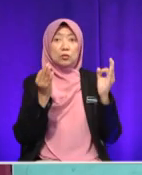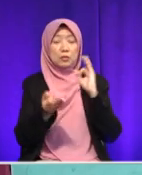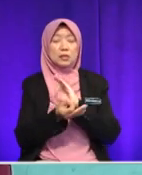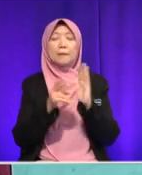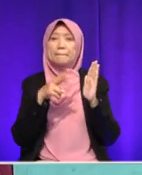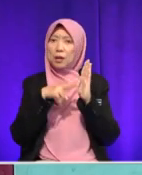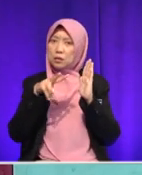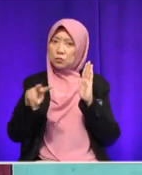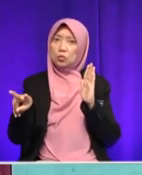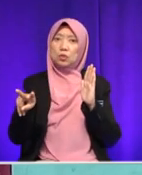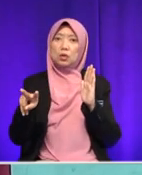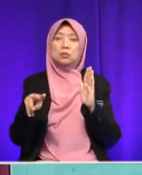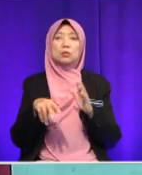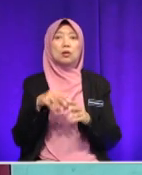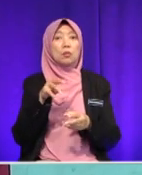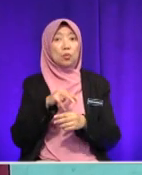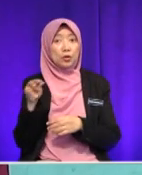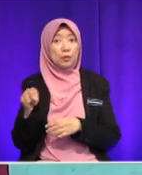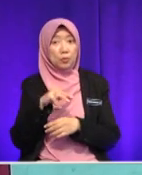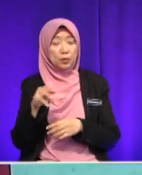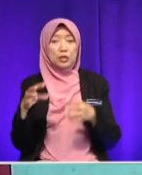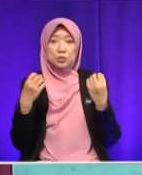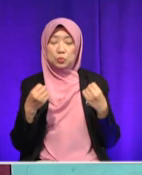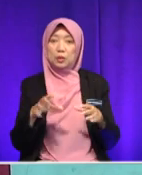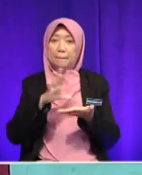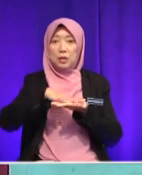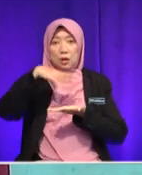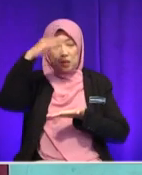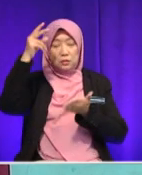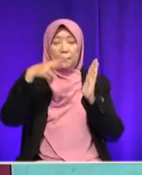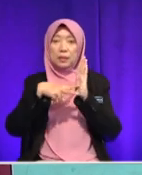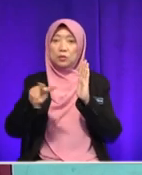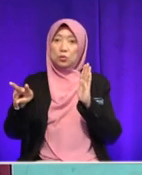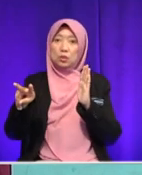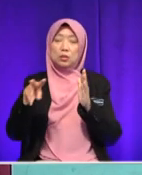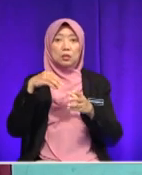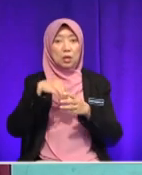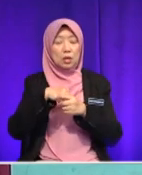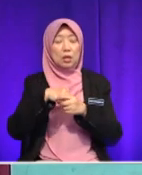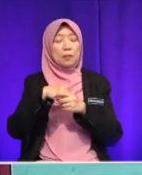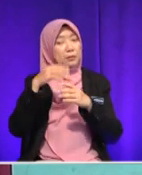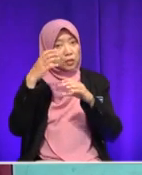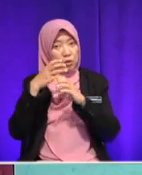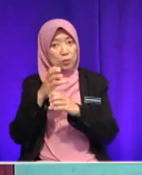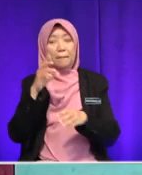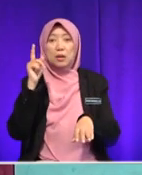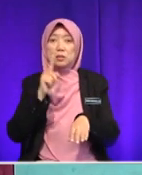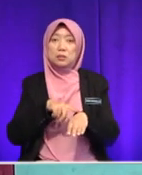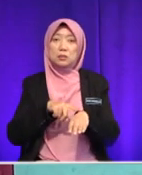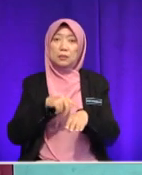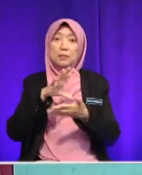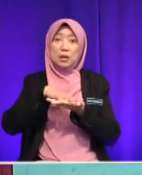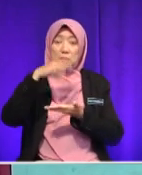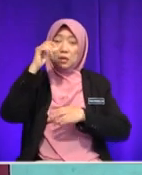pantulan. Sebenarnya murid-murid anda dah belajar mengenai pantulan dalam teleskop itu semasa anda